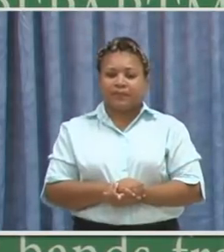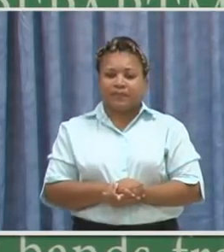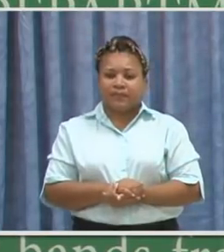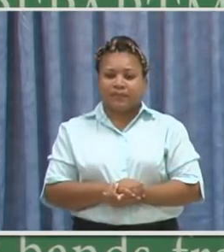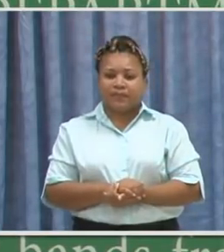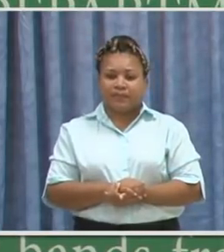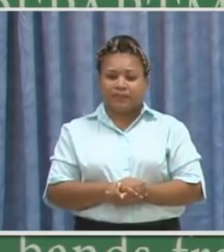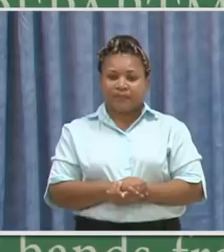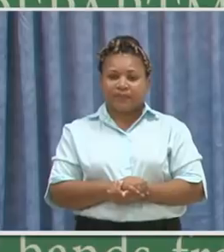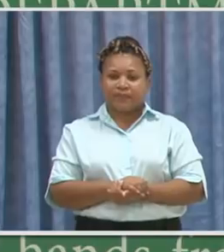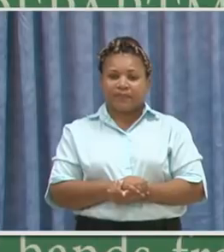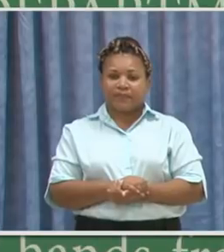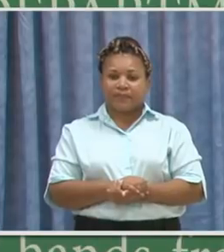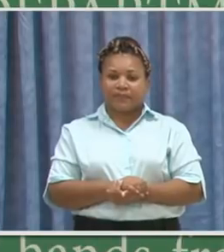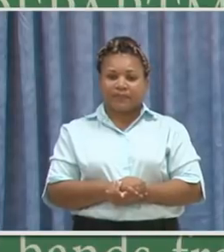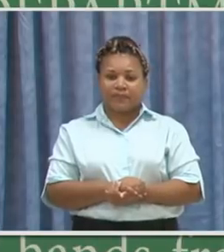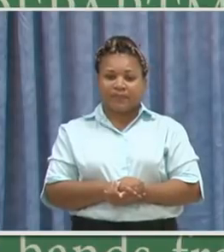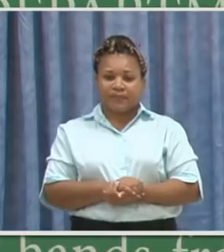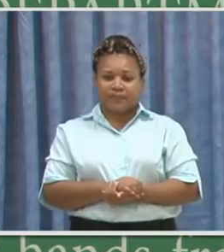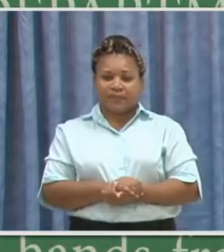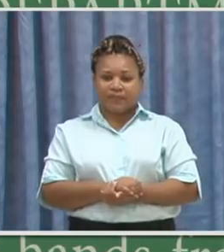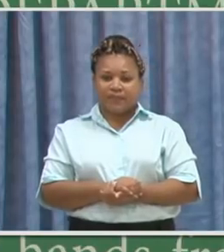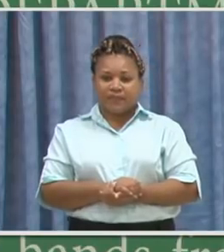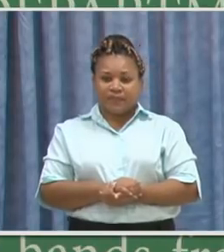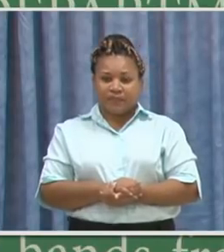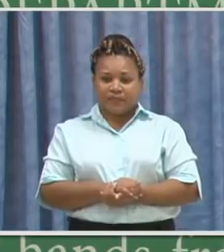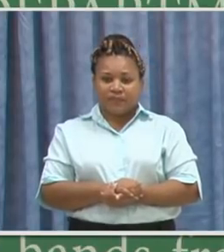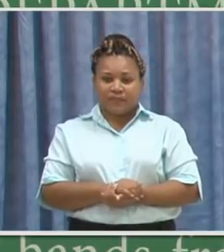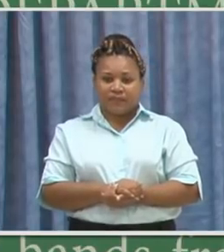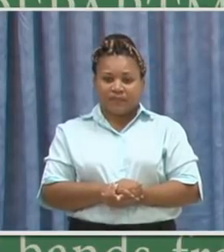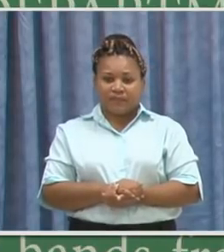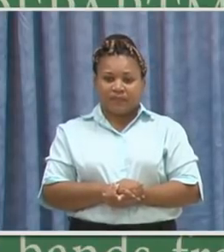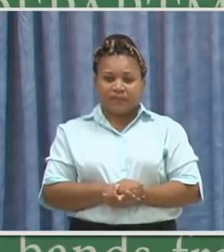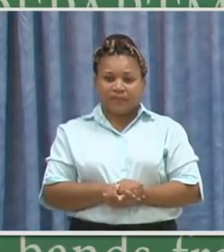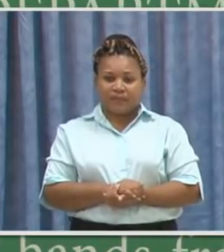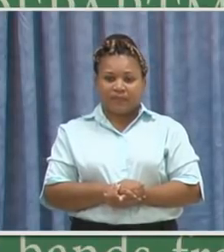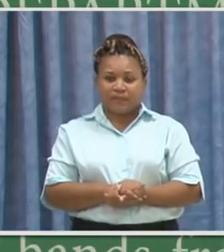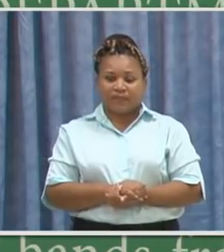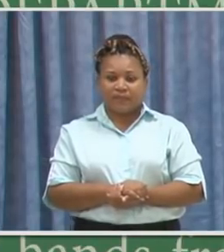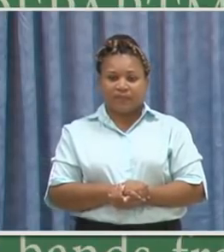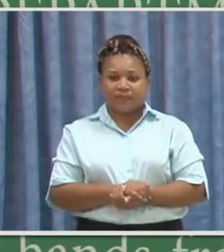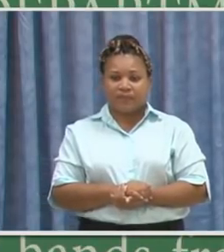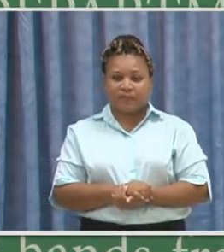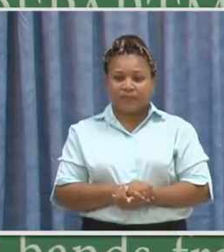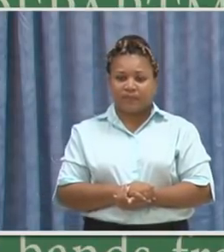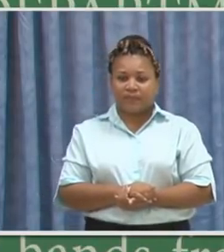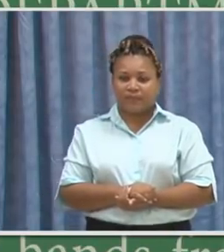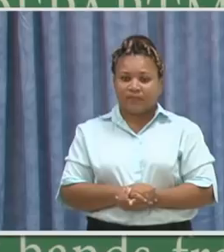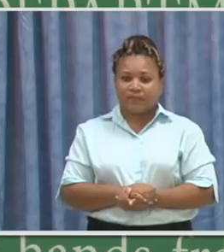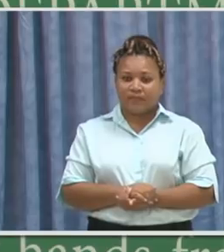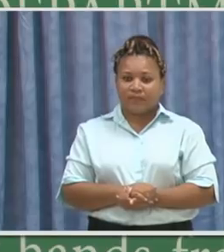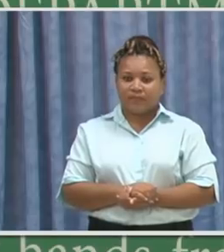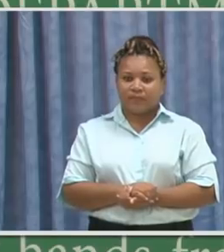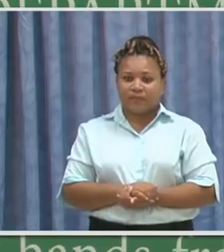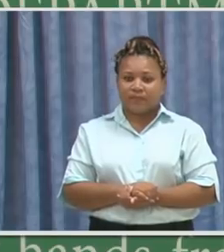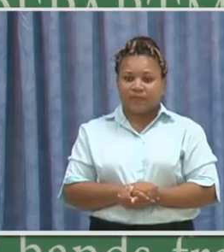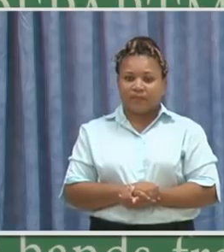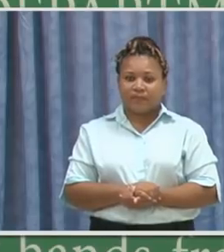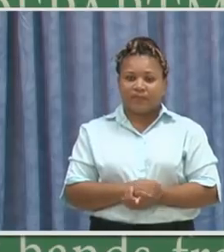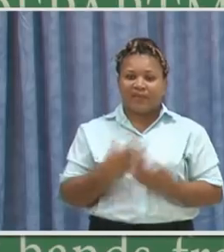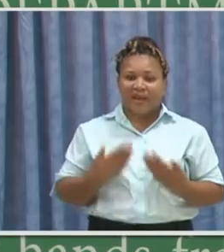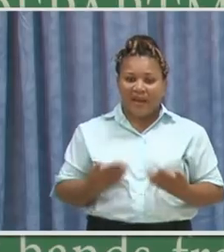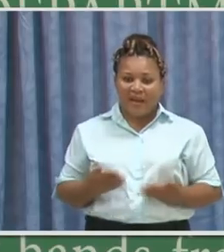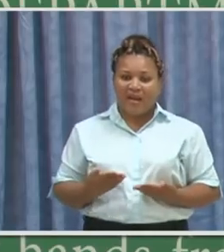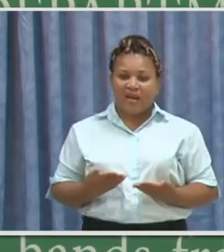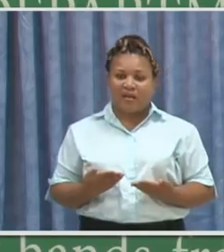Justement, mais il y a qui nous besoin pour indépendre, qui m'a dit, du monde, il behave, les temps, nous tirons sa bonne restriction.